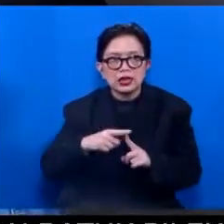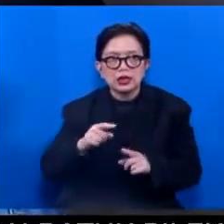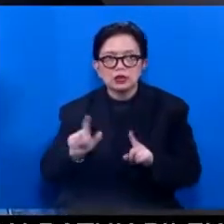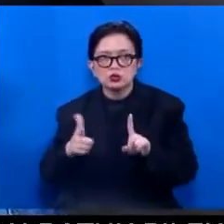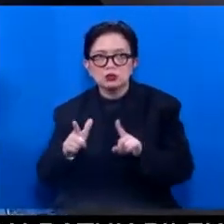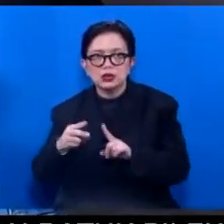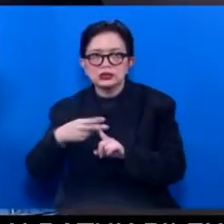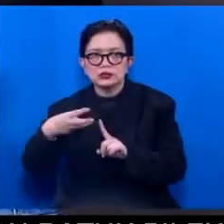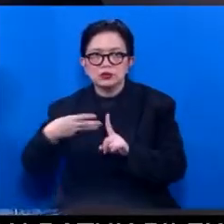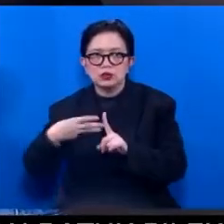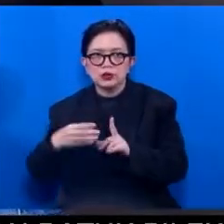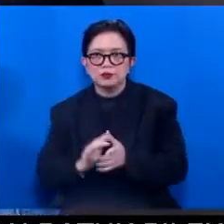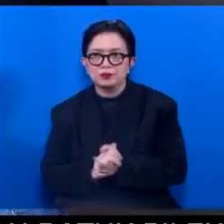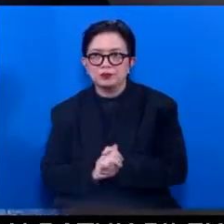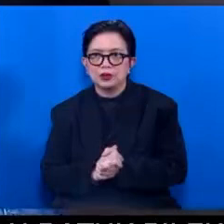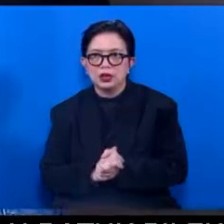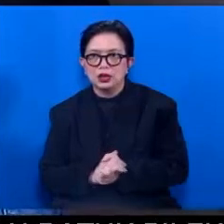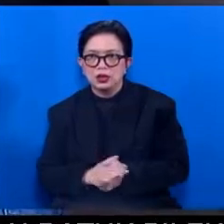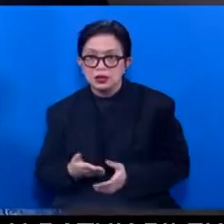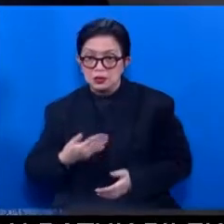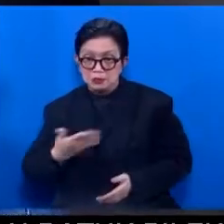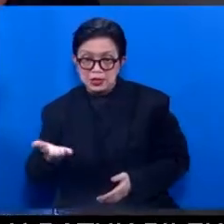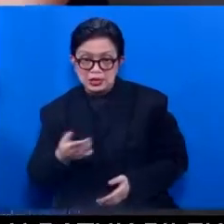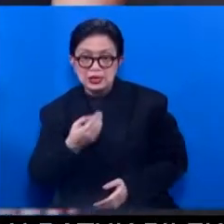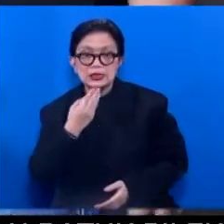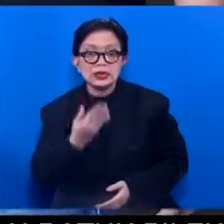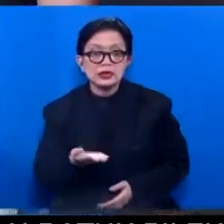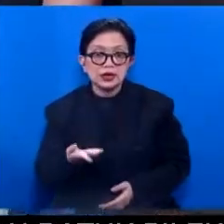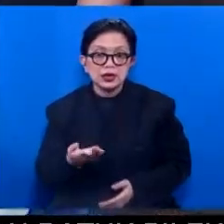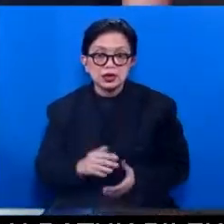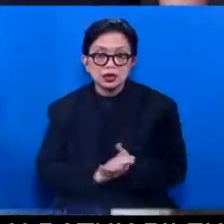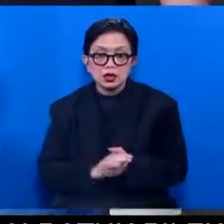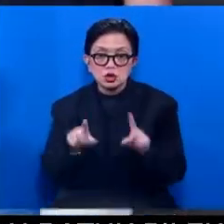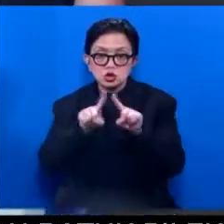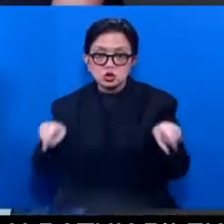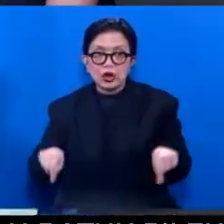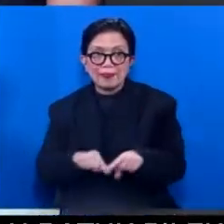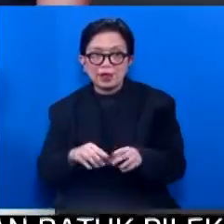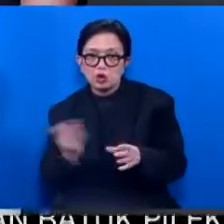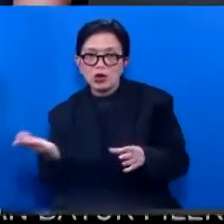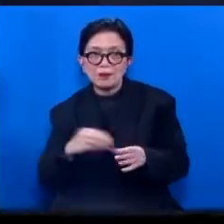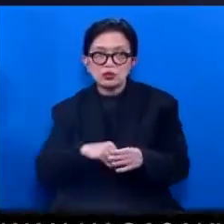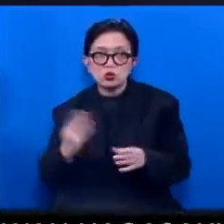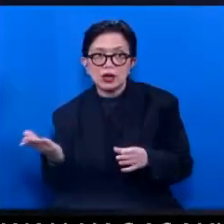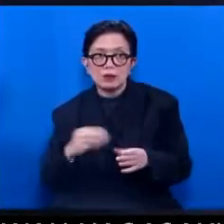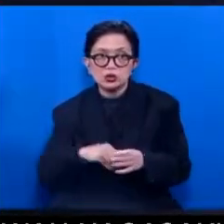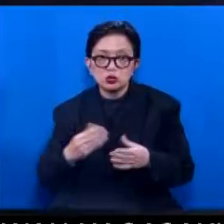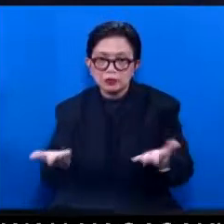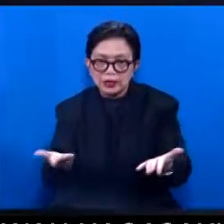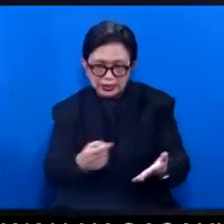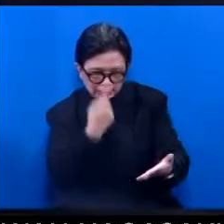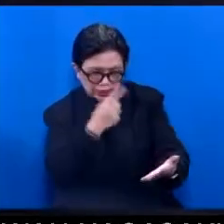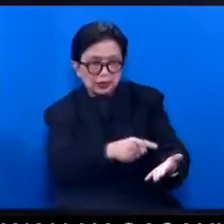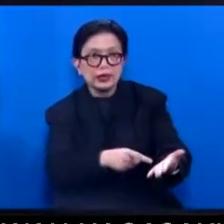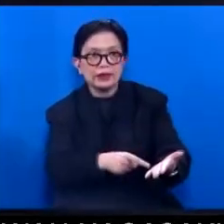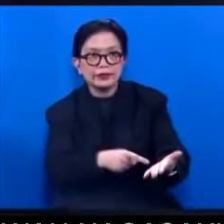gudang kesulitan menunjukkan bukti keluar masuk distribusi minyak goreng yang sudah berada di gudang sejak akhir tahun lalu. Kondisi ini